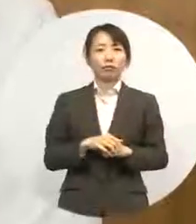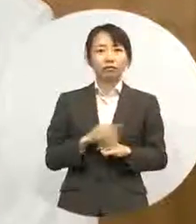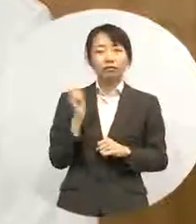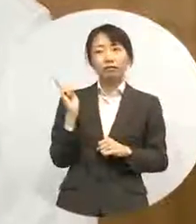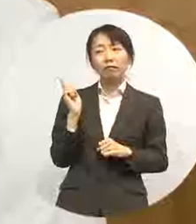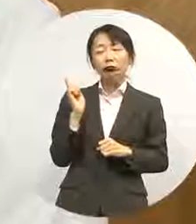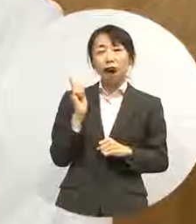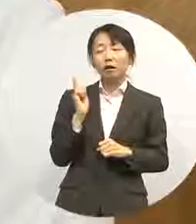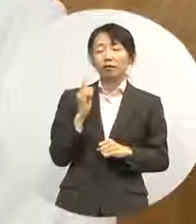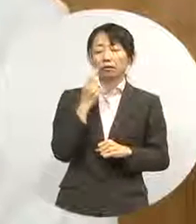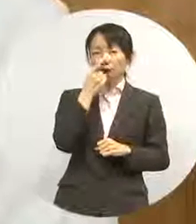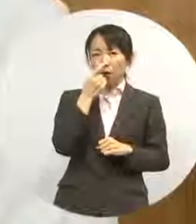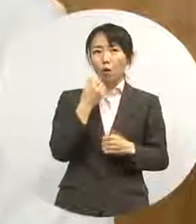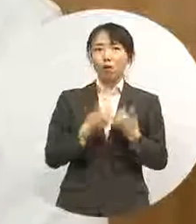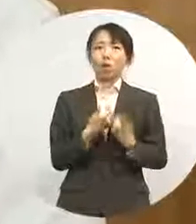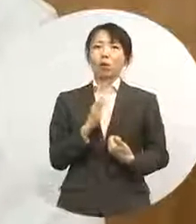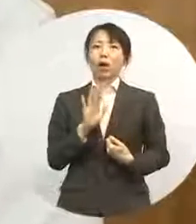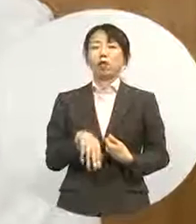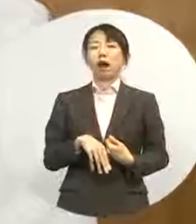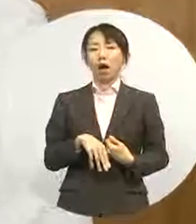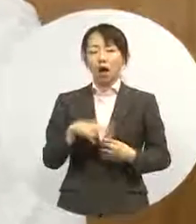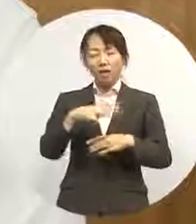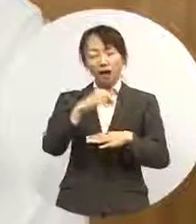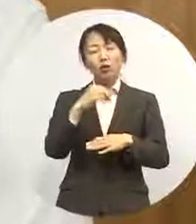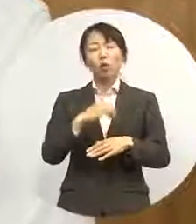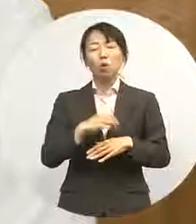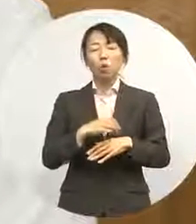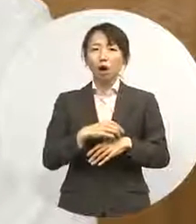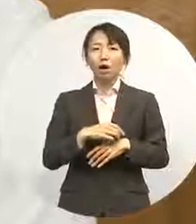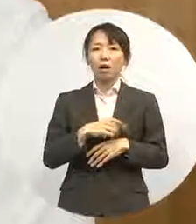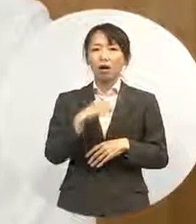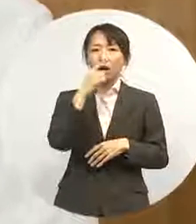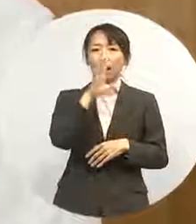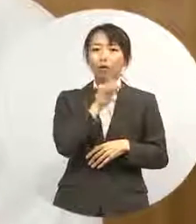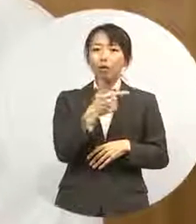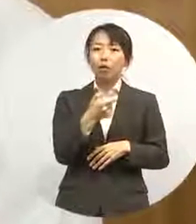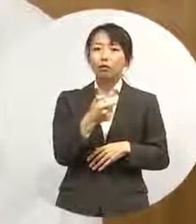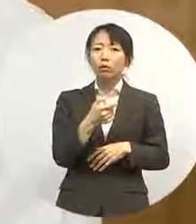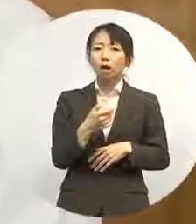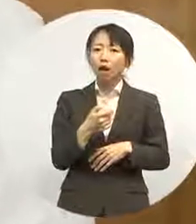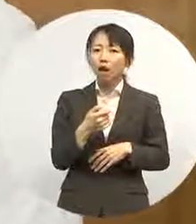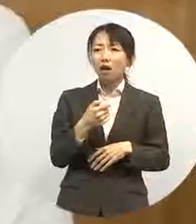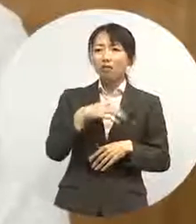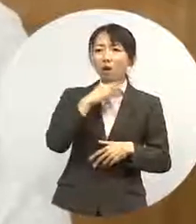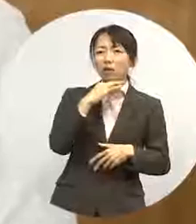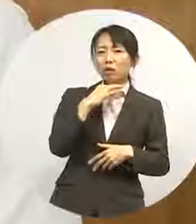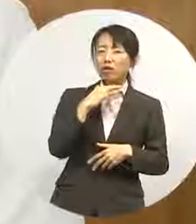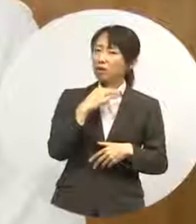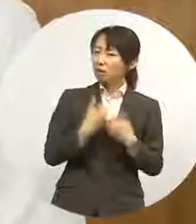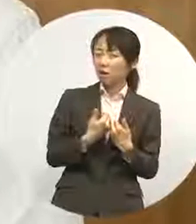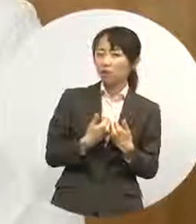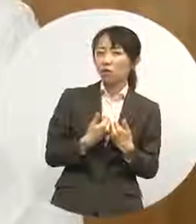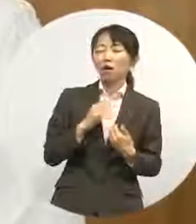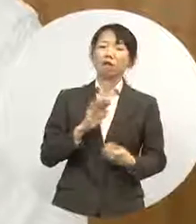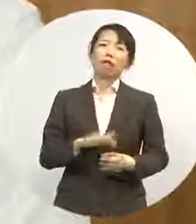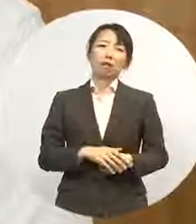たよ、最初は。もう老人会会っていう抵抗はあったんですけ